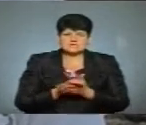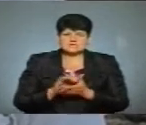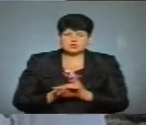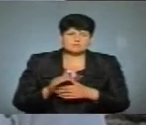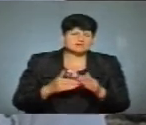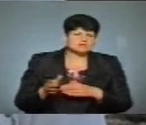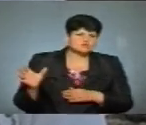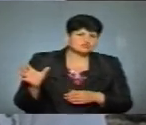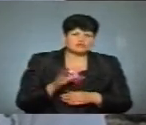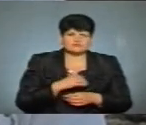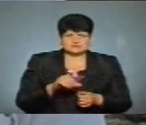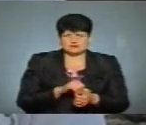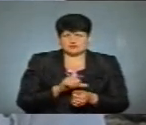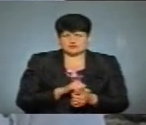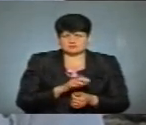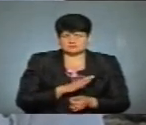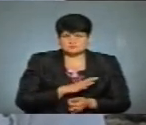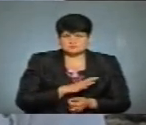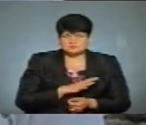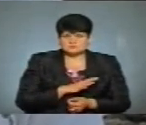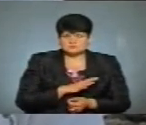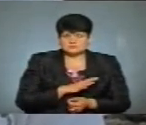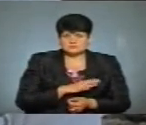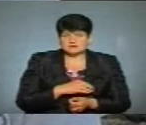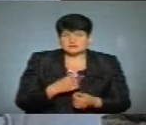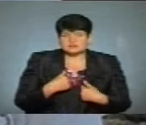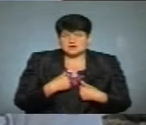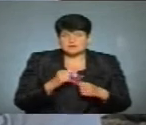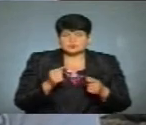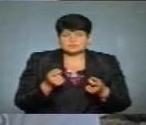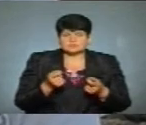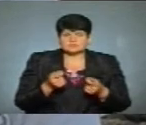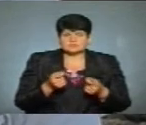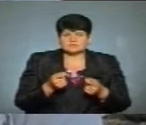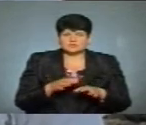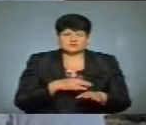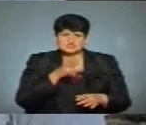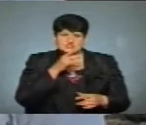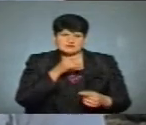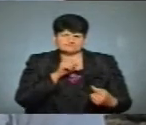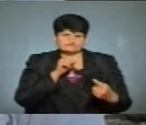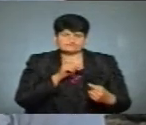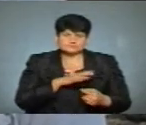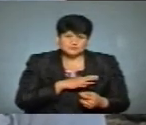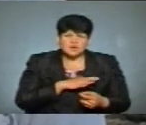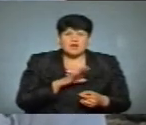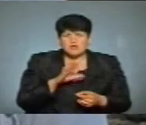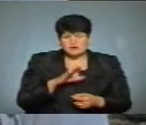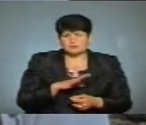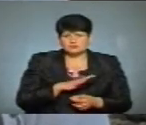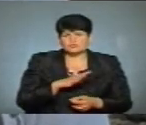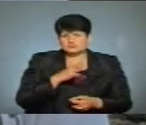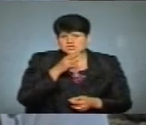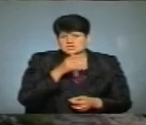практично, всі вживали наркотики. Відповідно, прийшов, я там, може, якийсь час сопротивлявся, але прийшов час, коли я